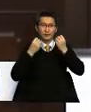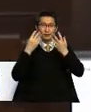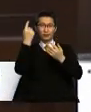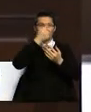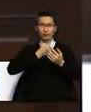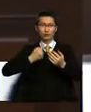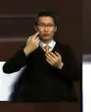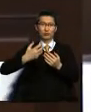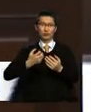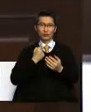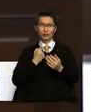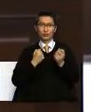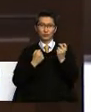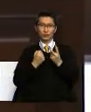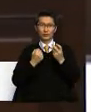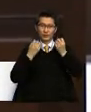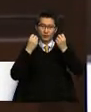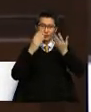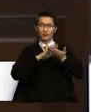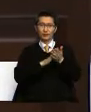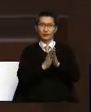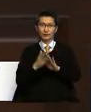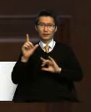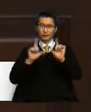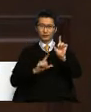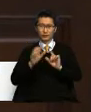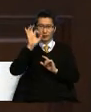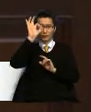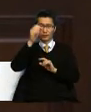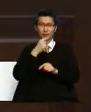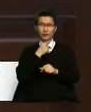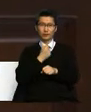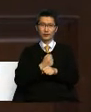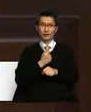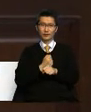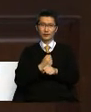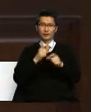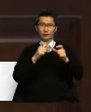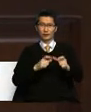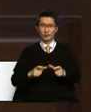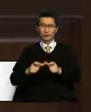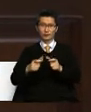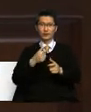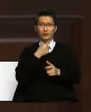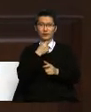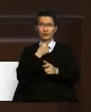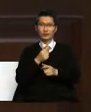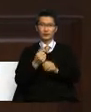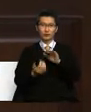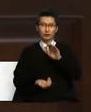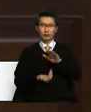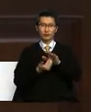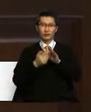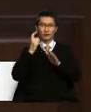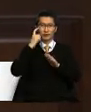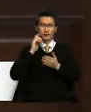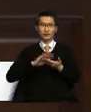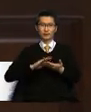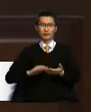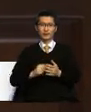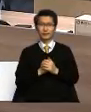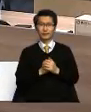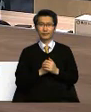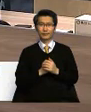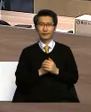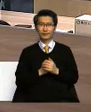새로운 얼굴로 또 새롭게 변화하는 모습을 보고 싶어 하는 주민들의 바람이 이루어졌다고